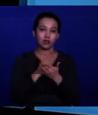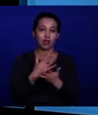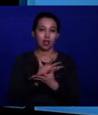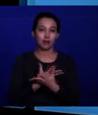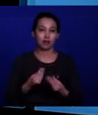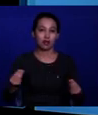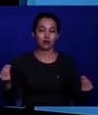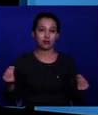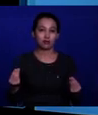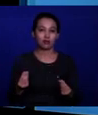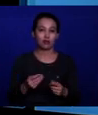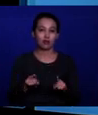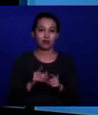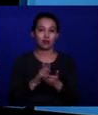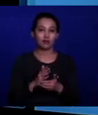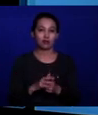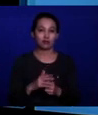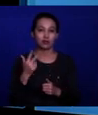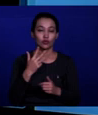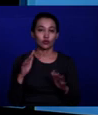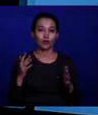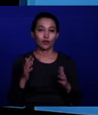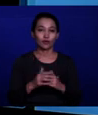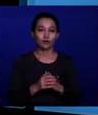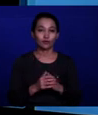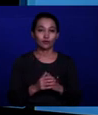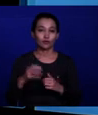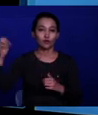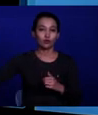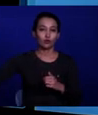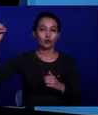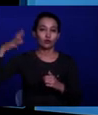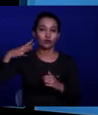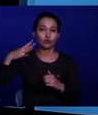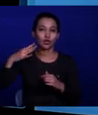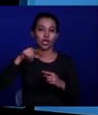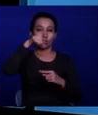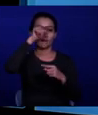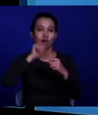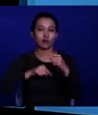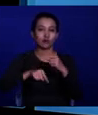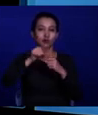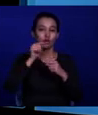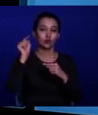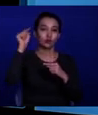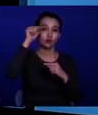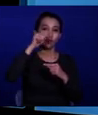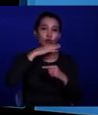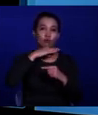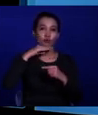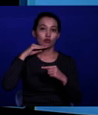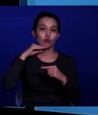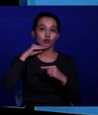bahor fasliga to'g'ri keladi. Uchinchi holat. Quyosh nurlari ekvatorning yuqori qismini